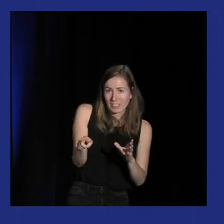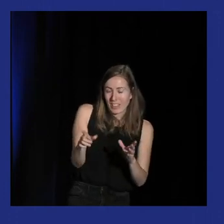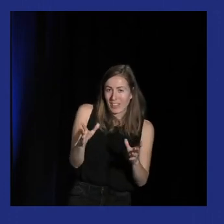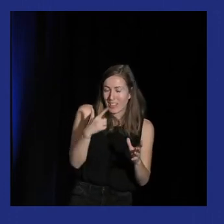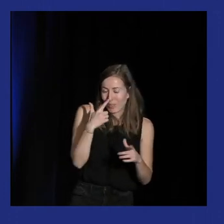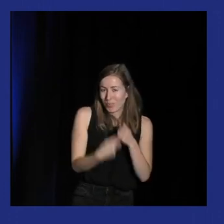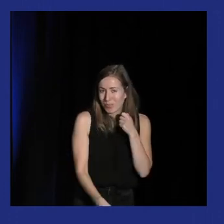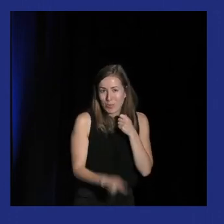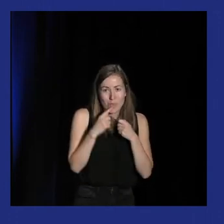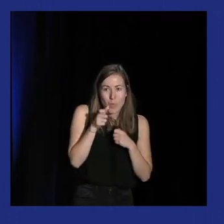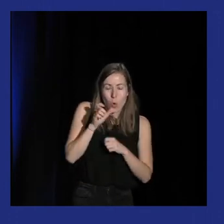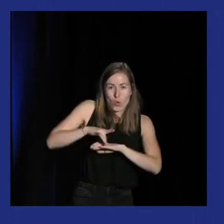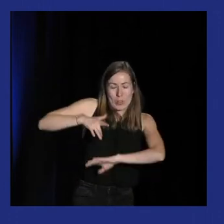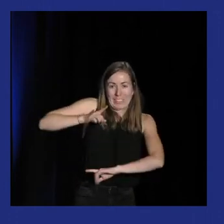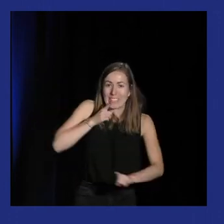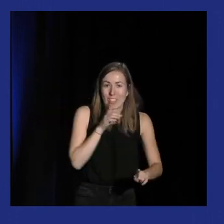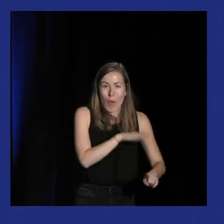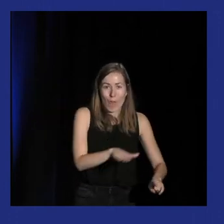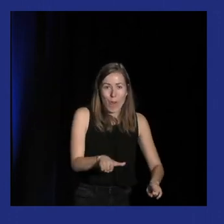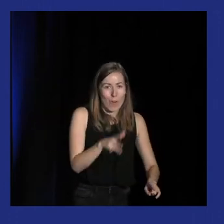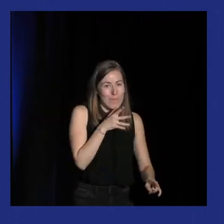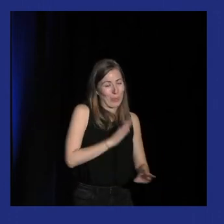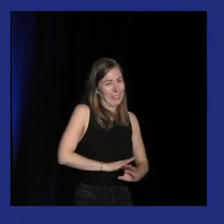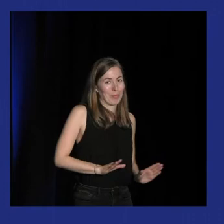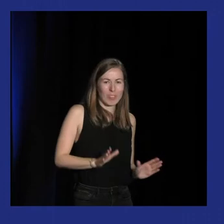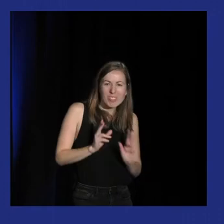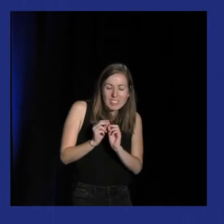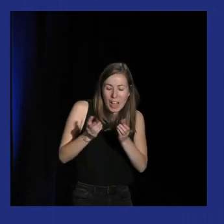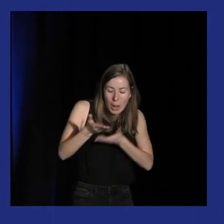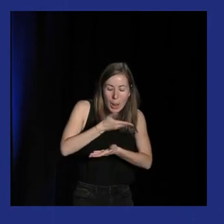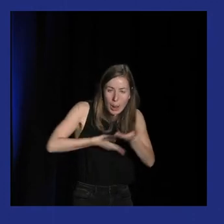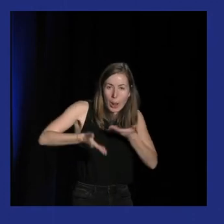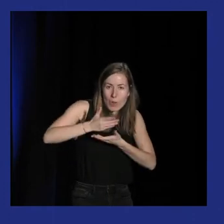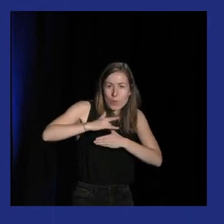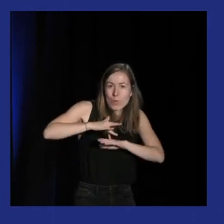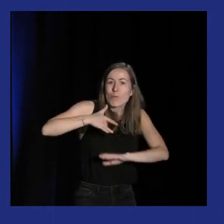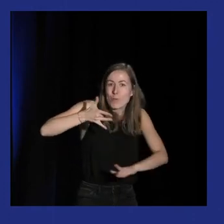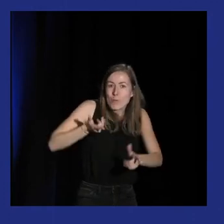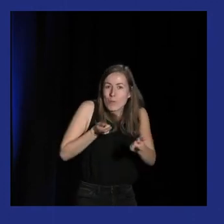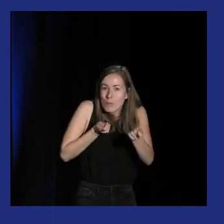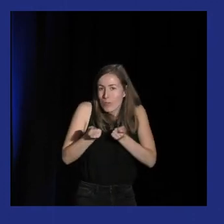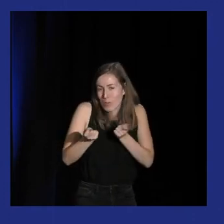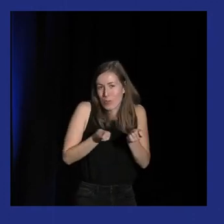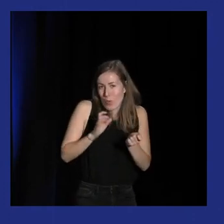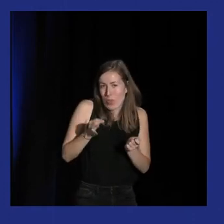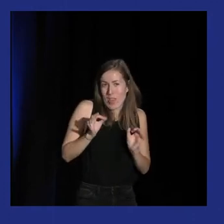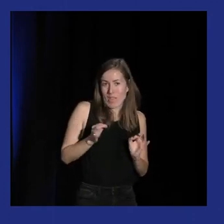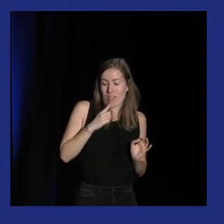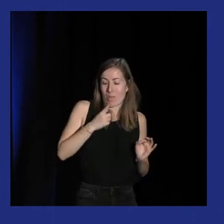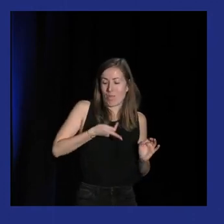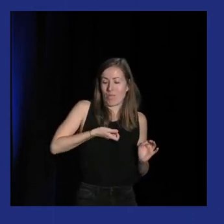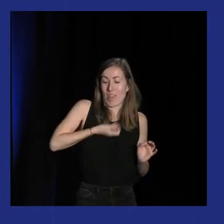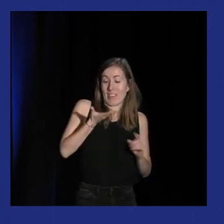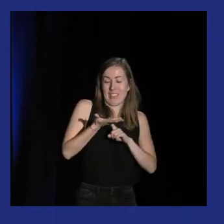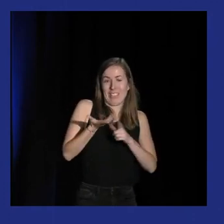jeu donc voilà c'est c'est tout ce genre de choses vraiment sur la partie purement purement artistique